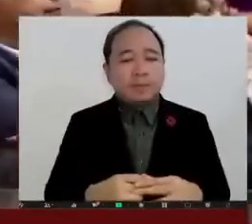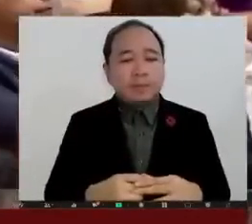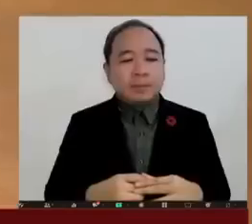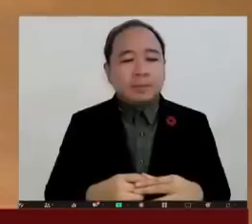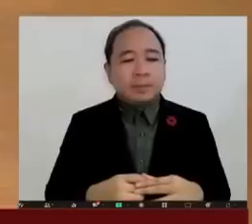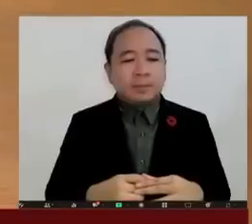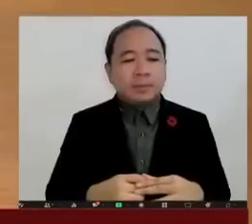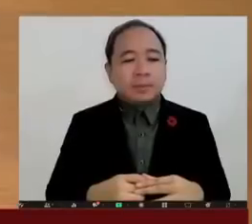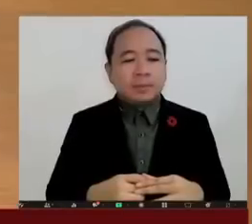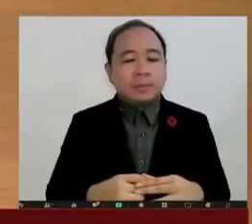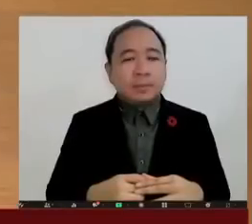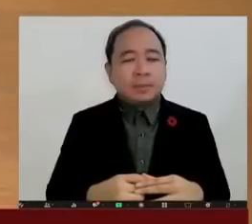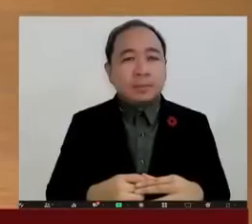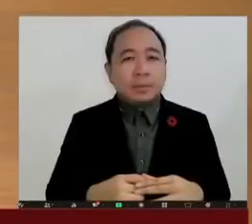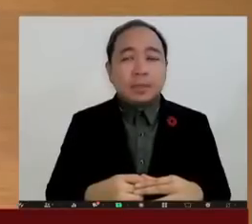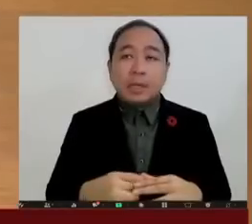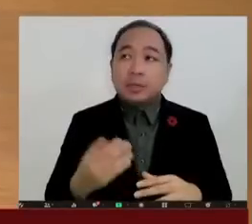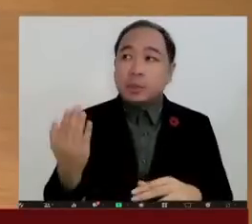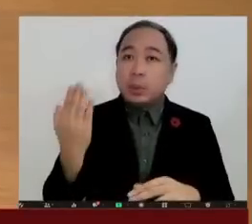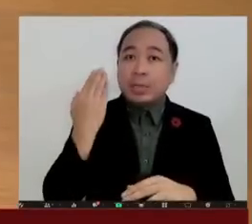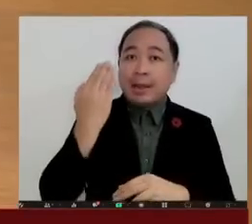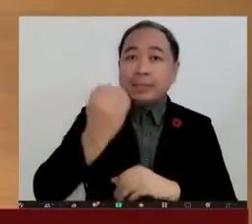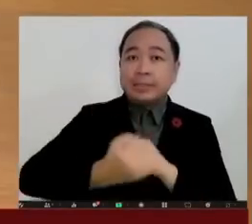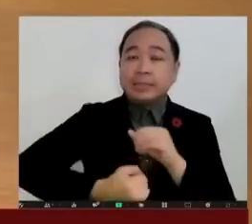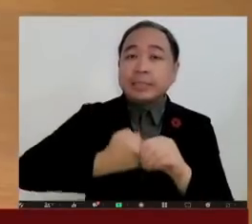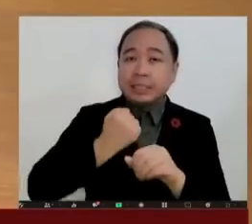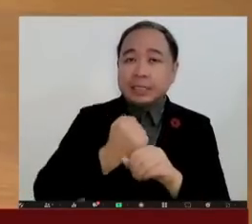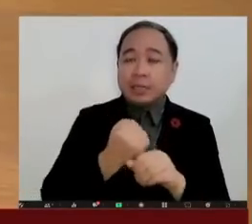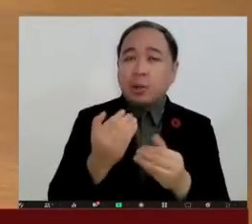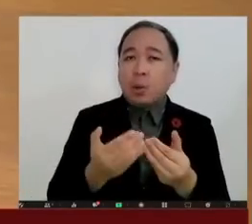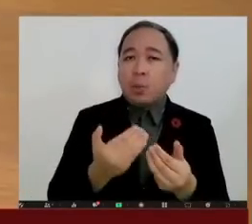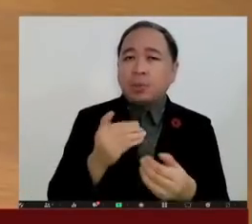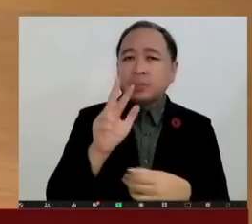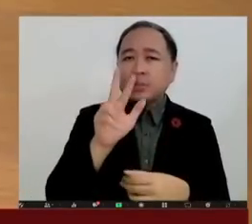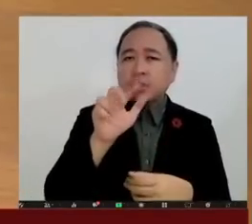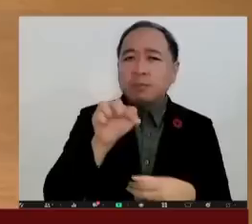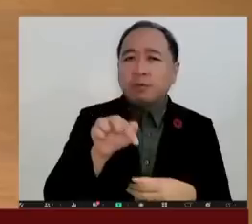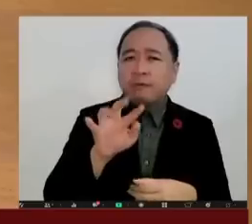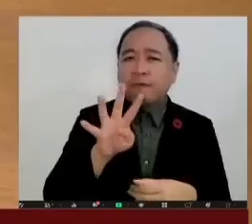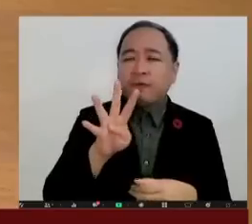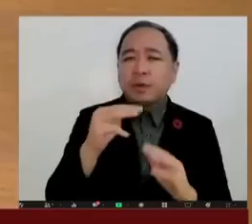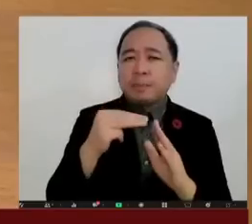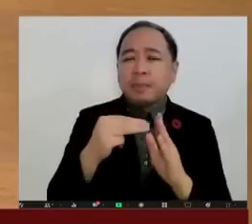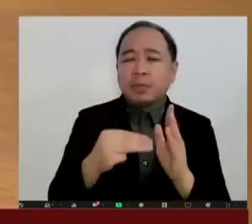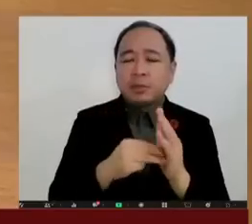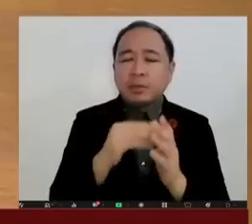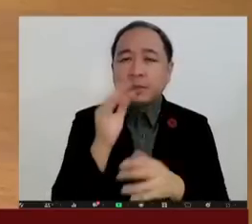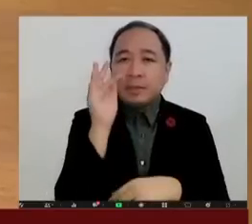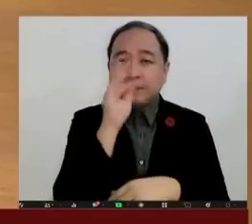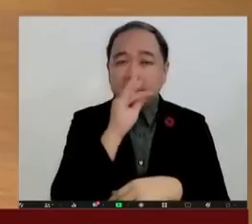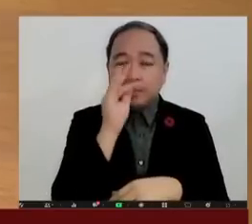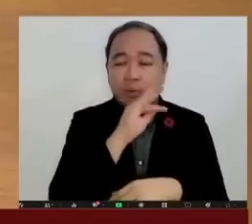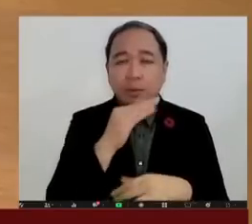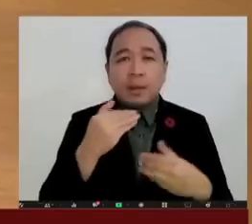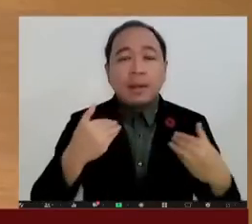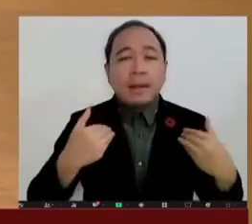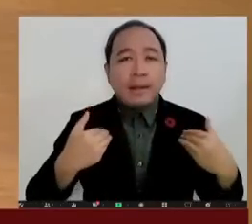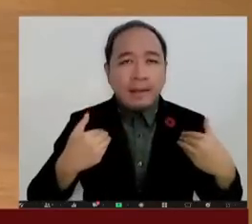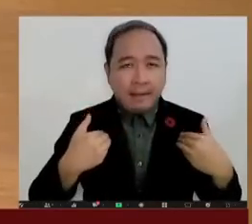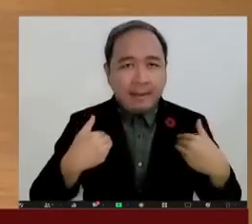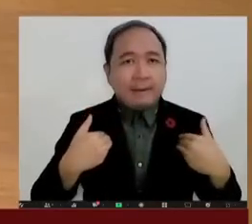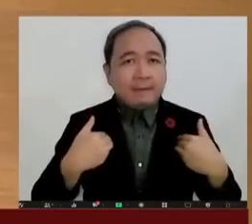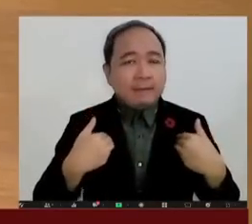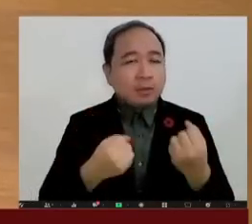Noong nakalipas na taon, mahigit 3.4 million na Pilipino ang nabigyan ng tulong sa ilalim ng Medical Assistance